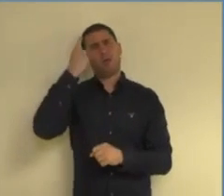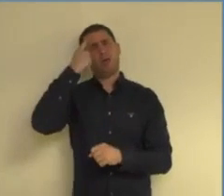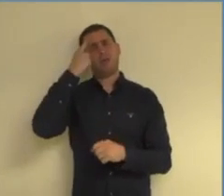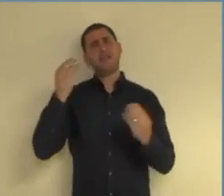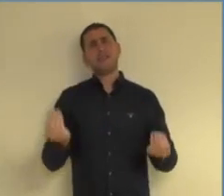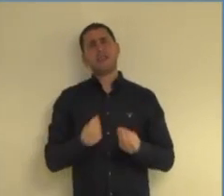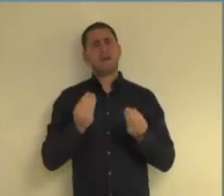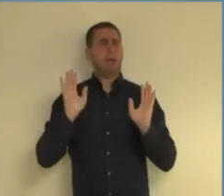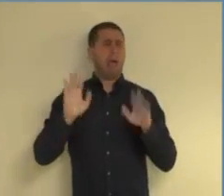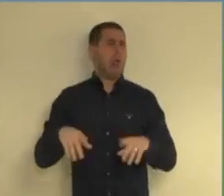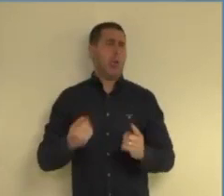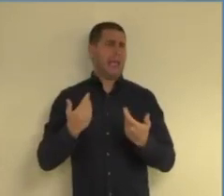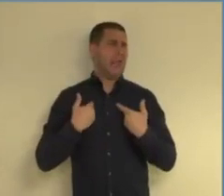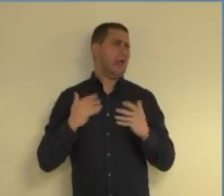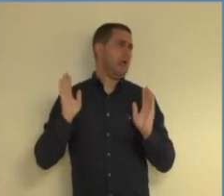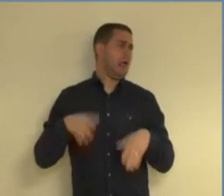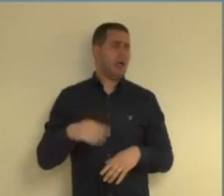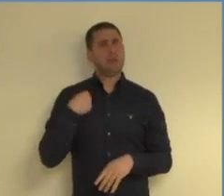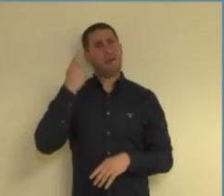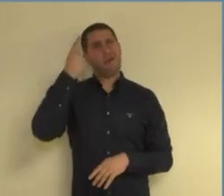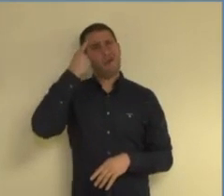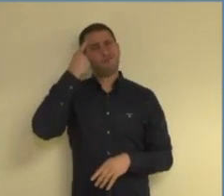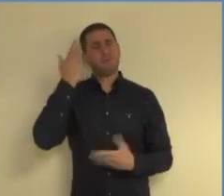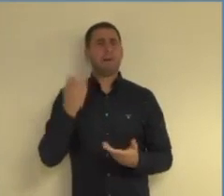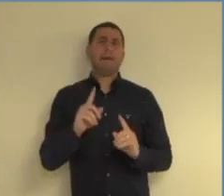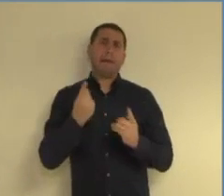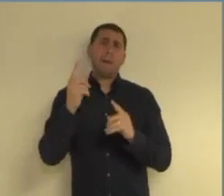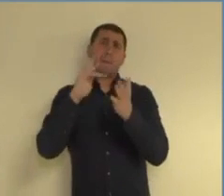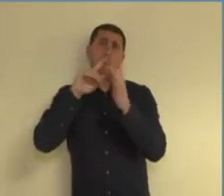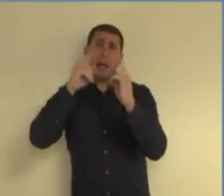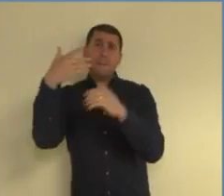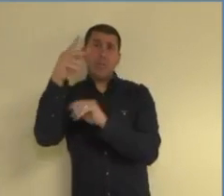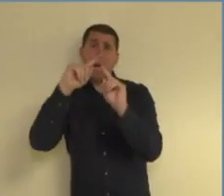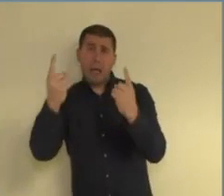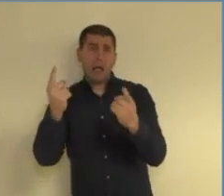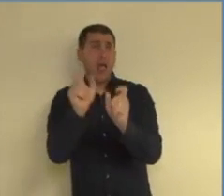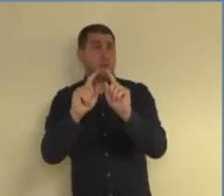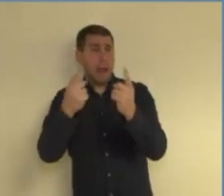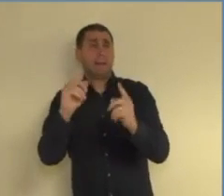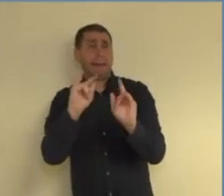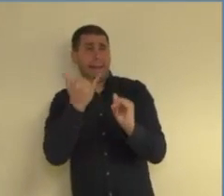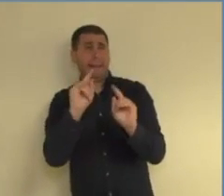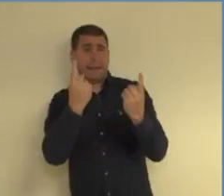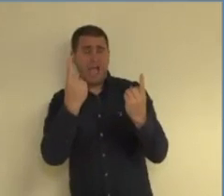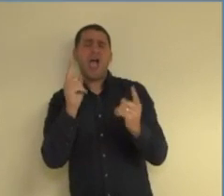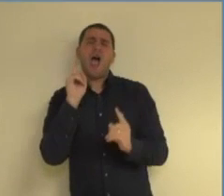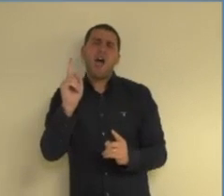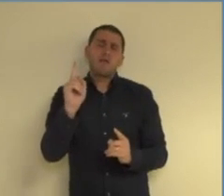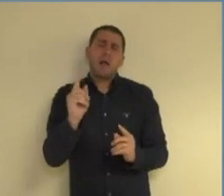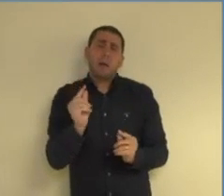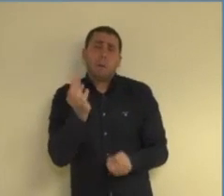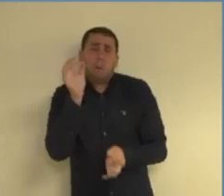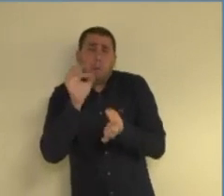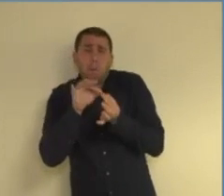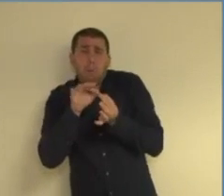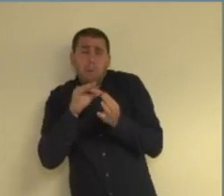שהדברים לא יקרו לנו. אנחנו רגילים לחשוב שזה יקרה במדינות אחרות, יקרה לאנשים אחרים. שזה יהיה אירוע